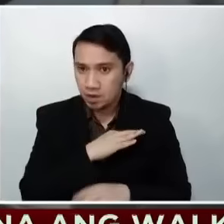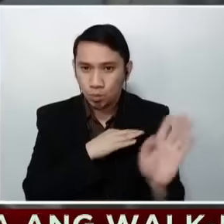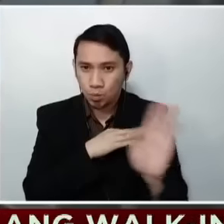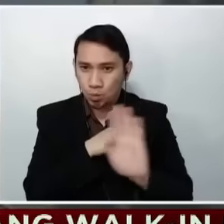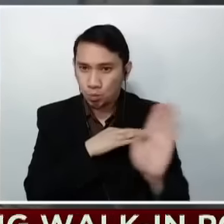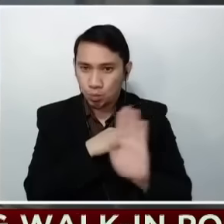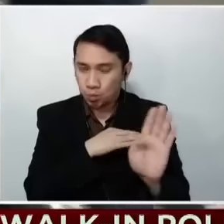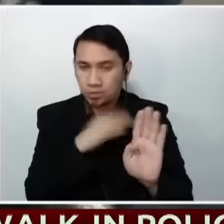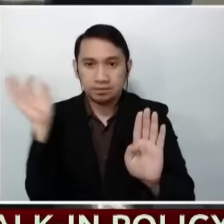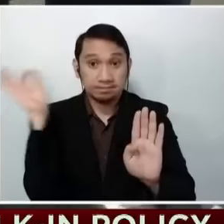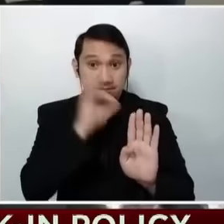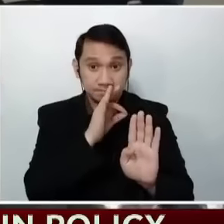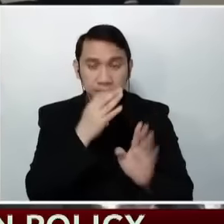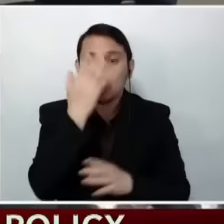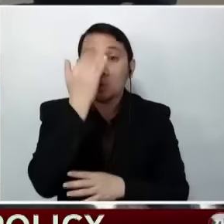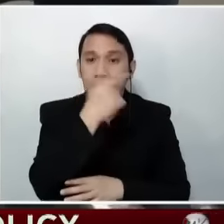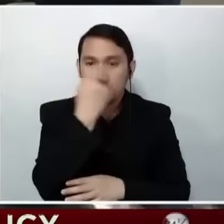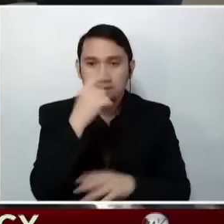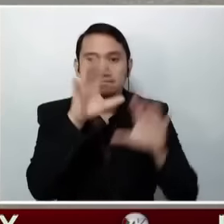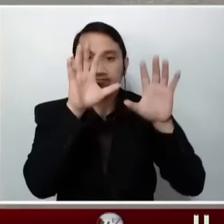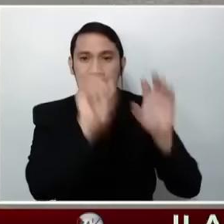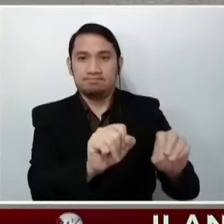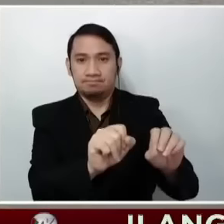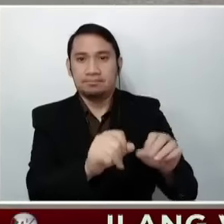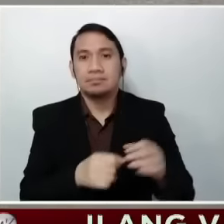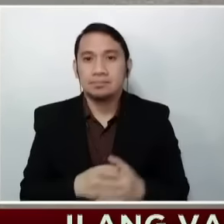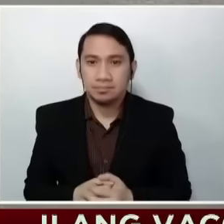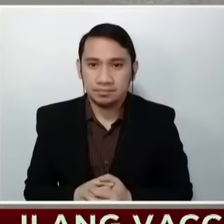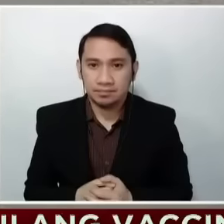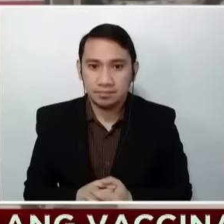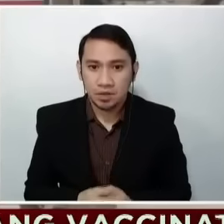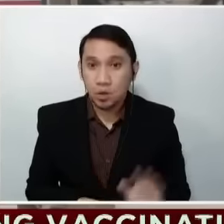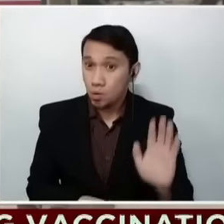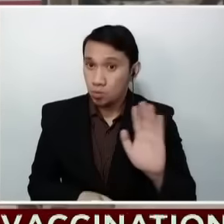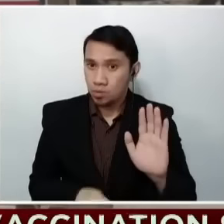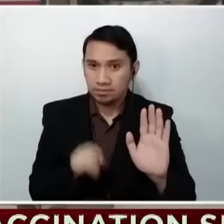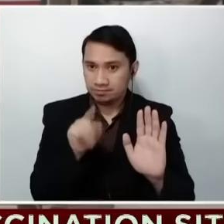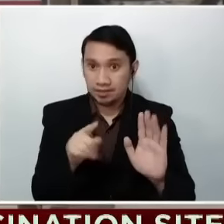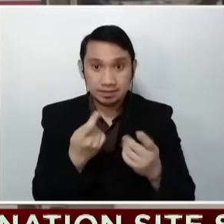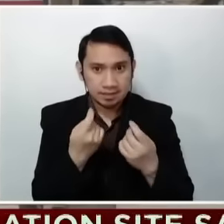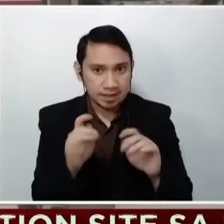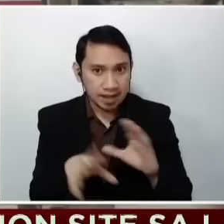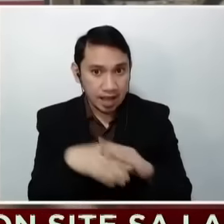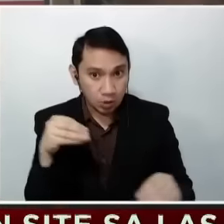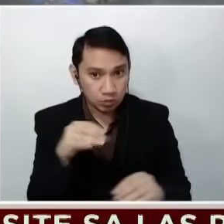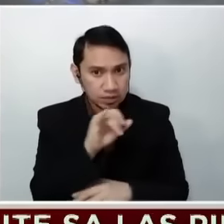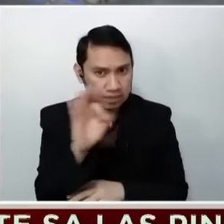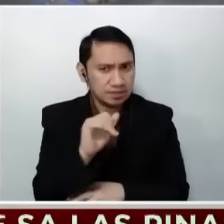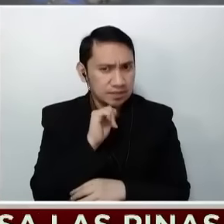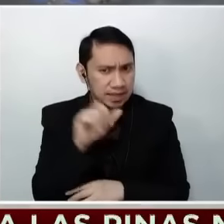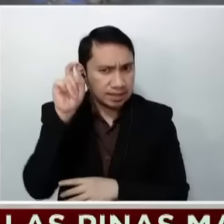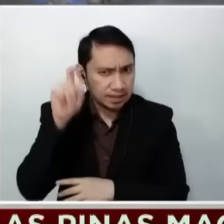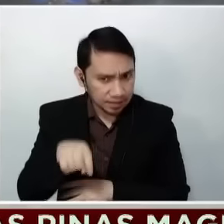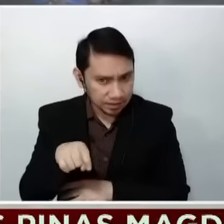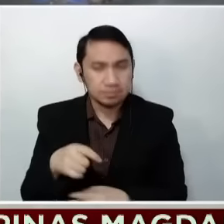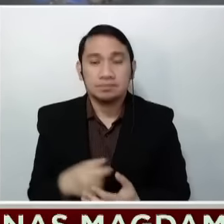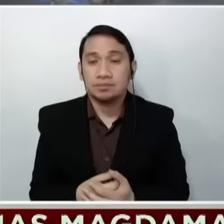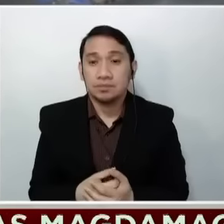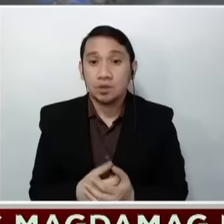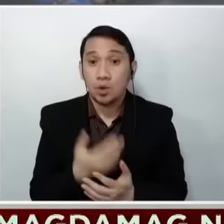dokumento dahil aarestuhin kayo. Huwag na rin subukang lumabas kung di naman talaga kailangan dahil back